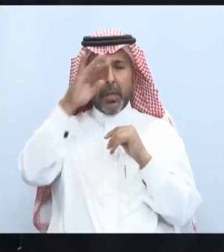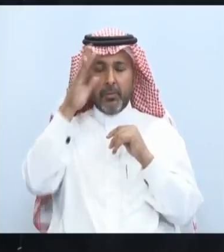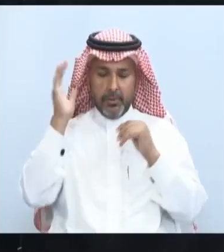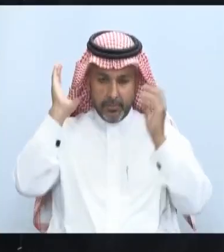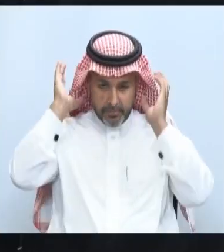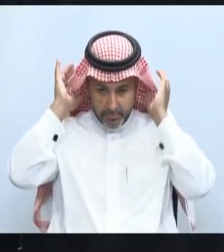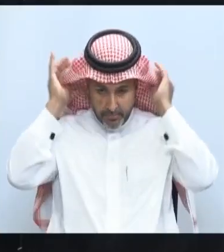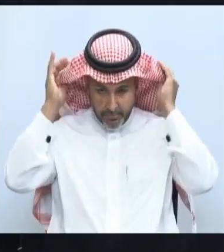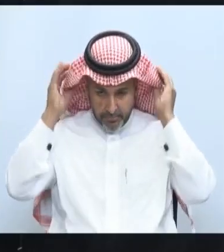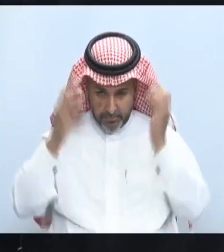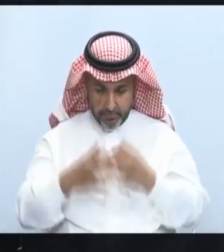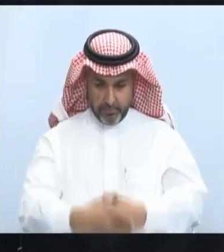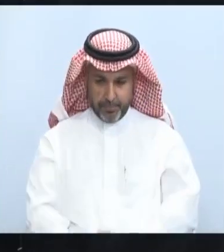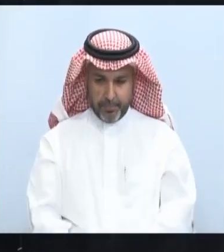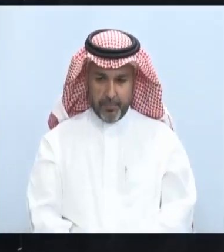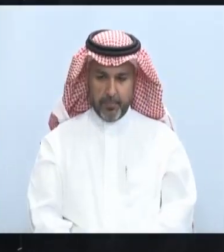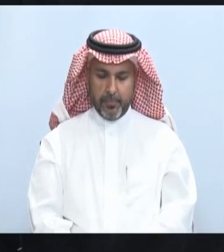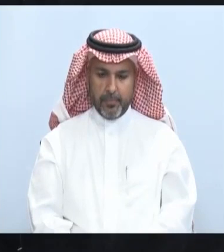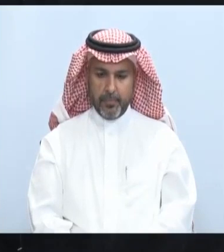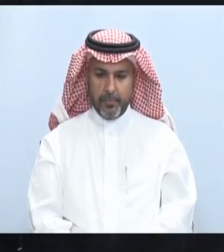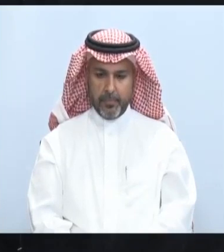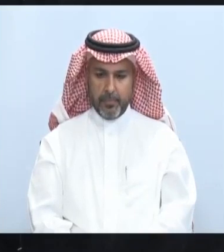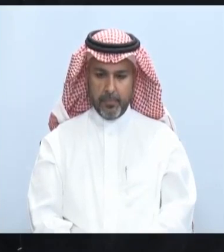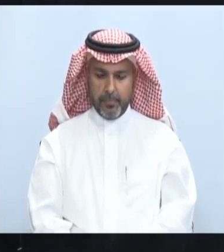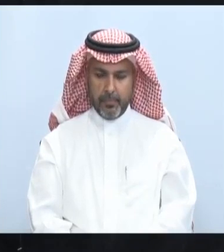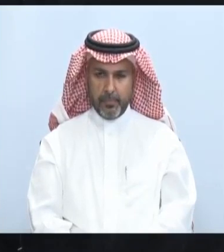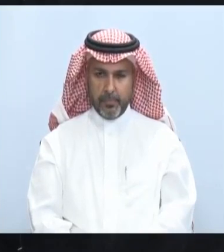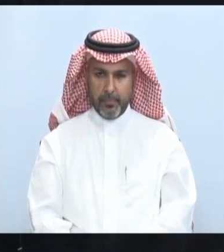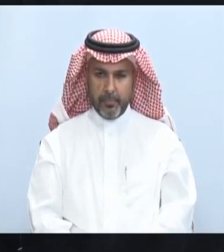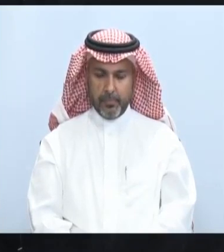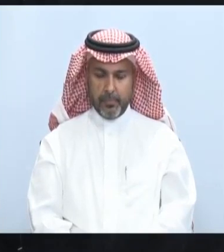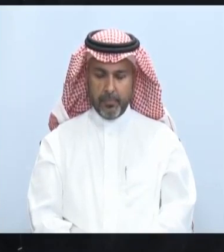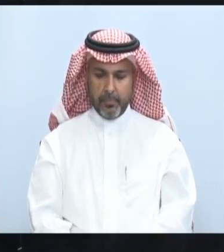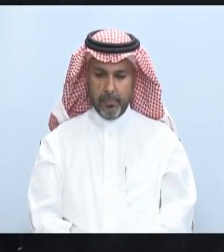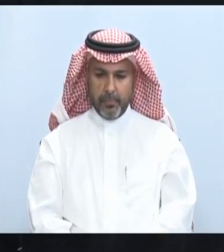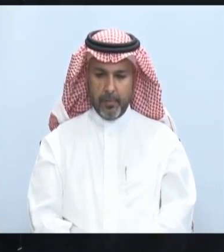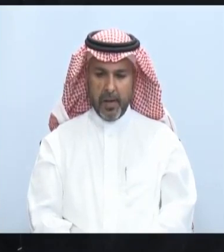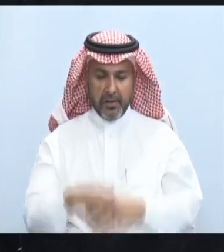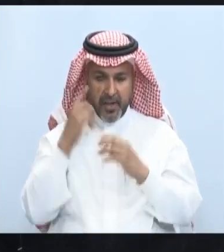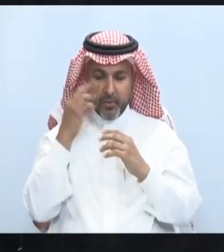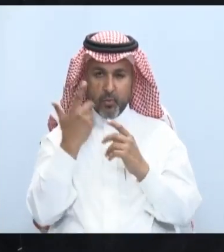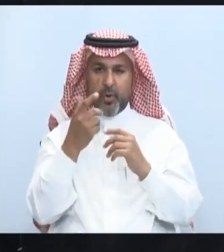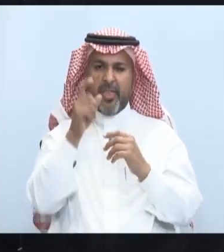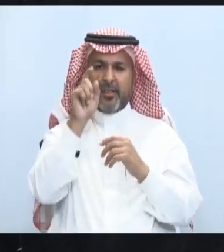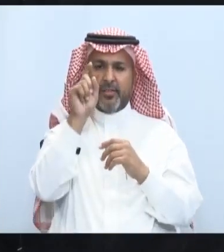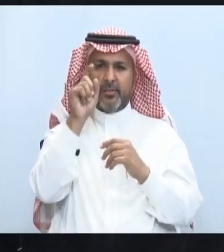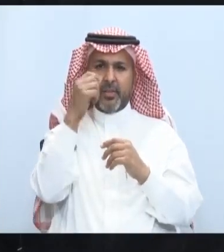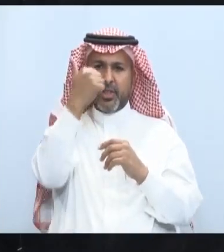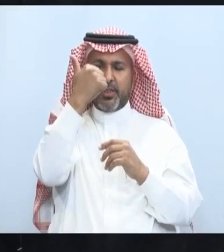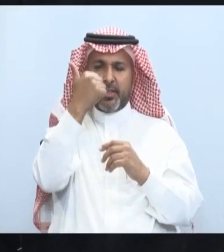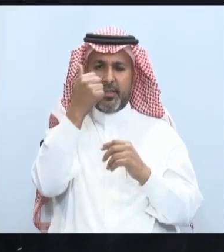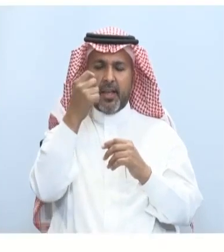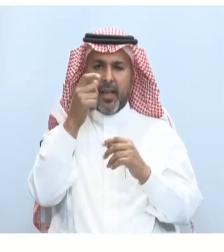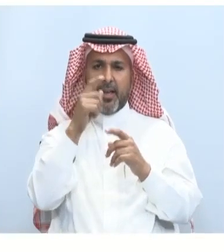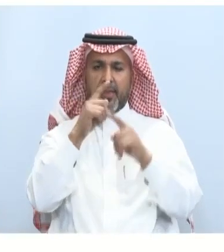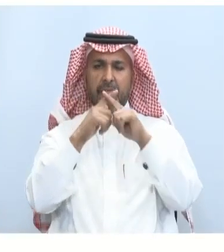السته هذا يعني ان الاي ماذا الاي مكرره ست مرات فلذلك نقول سته اي